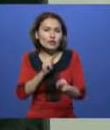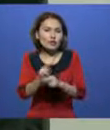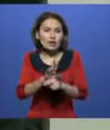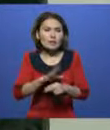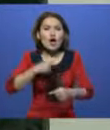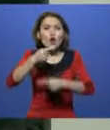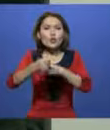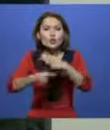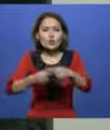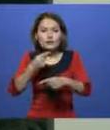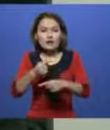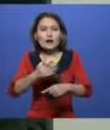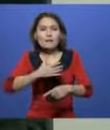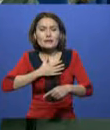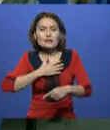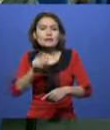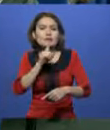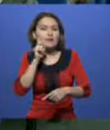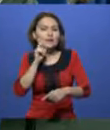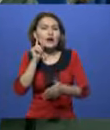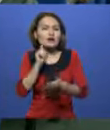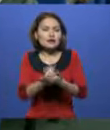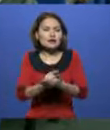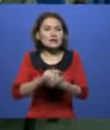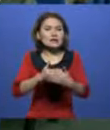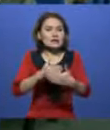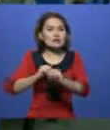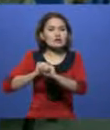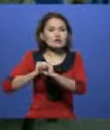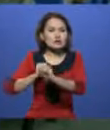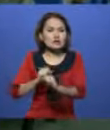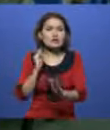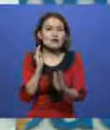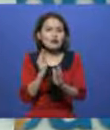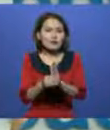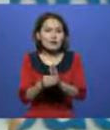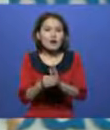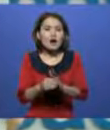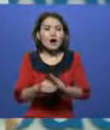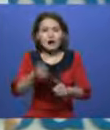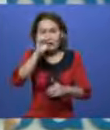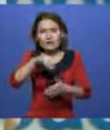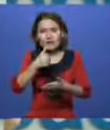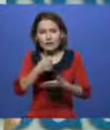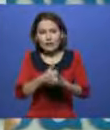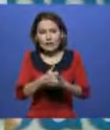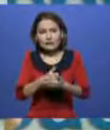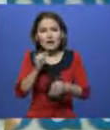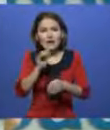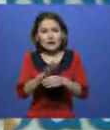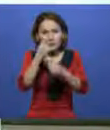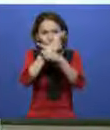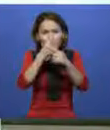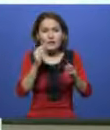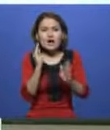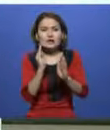Өскелең ұрпақ қоғам үшін парақорлықтың қаншалықты зиянды екендігін біліп өсуі тиіс, дейді агенттік қызметкерлері. Елбасы биылғы Нұрлы жол атты жолдауында